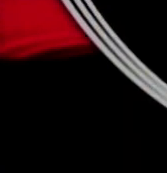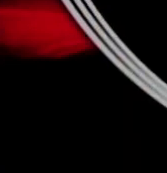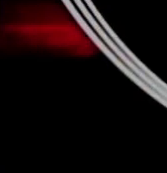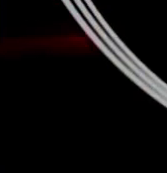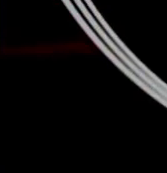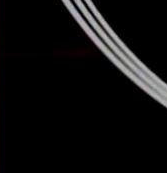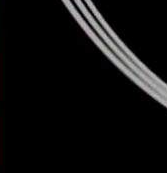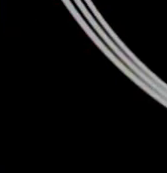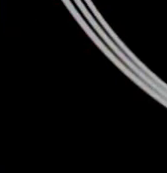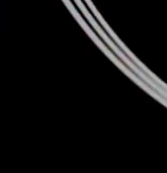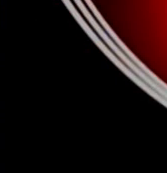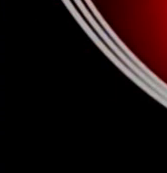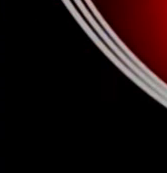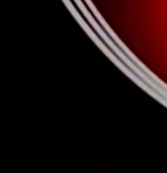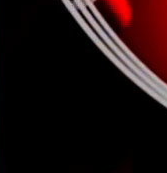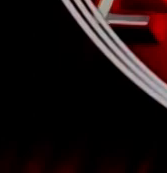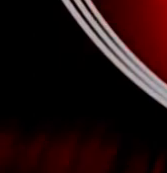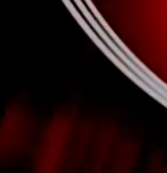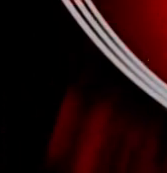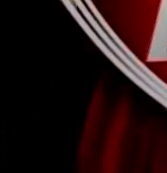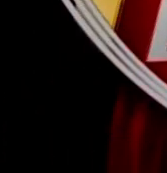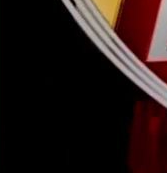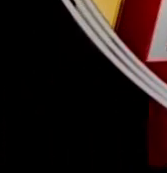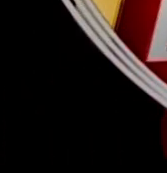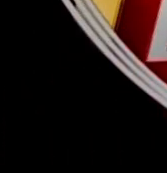हट न्यूज एक्सप्रेस।